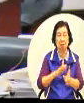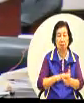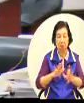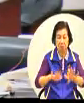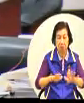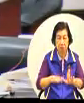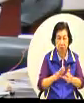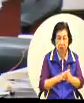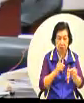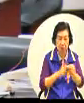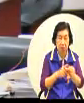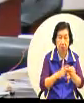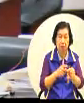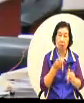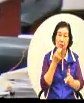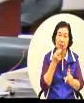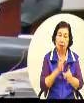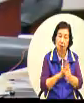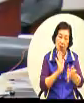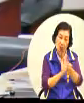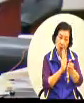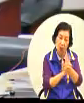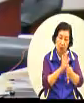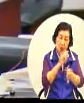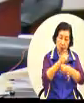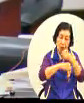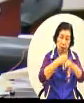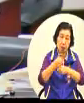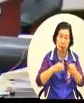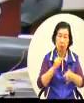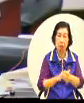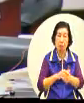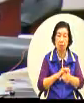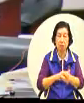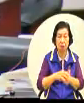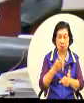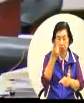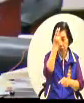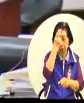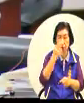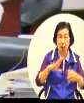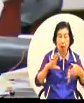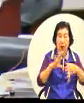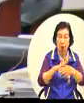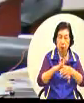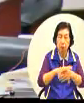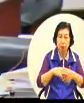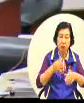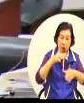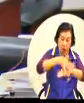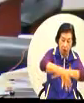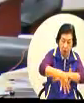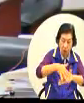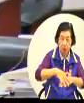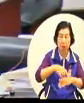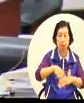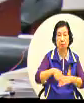动增温水库的夜溢引水案，引起恐